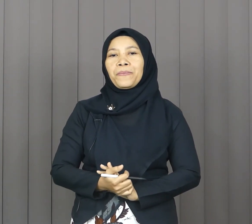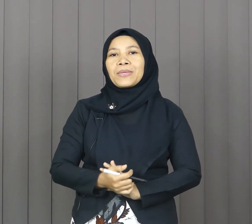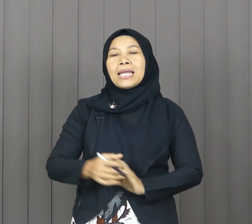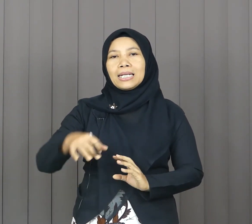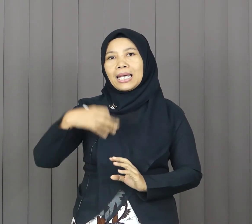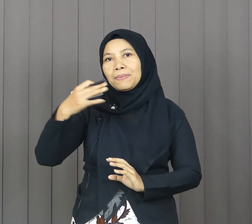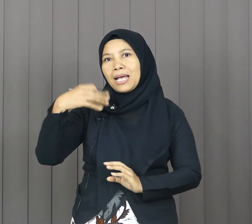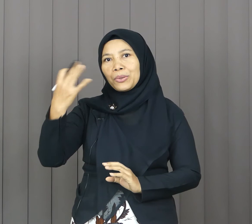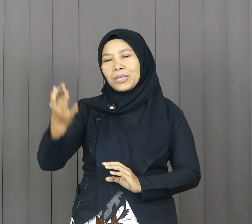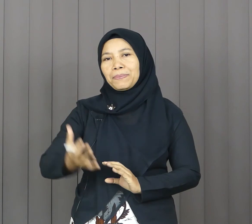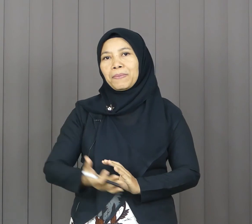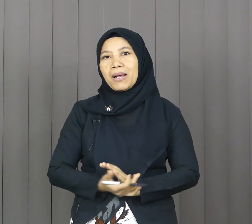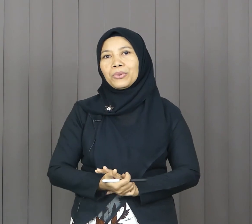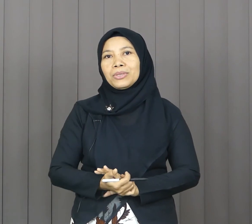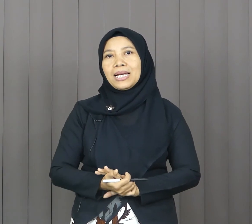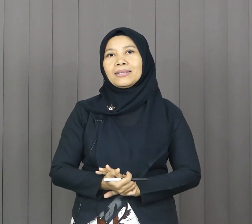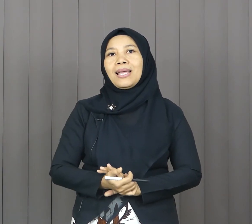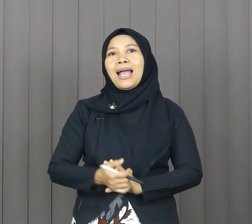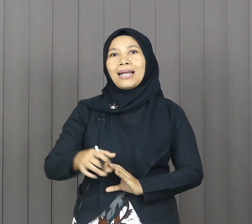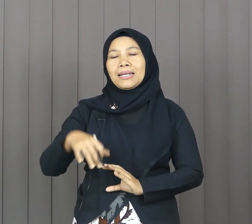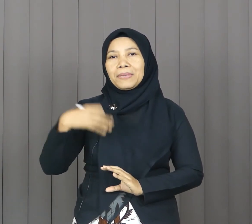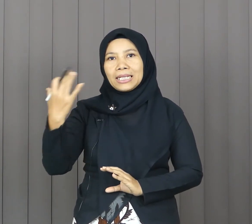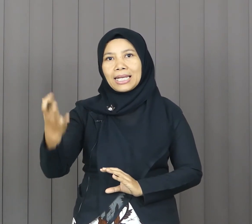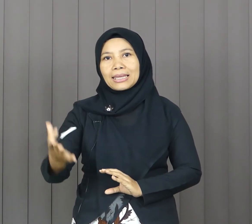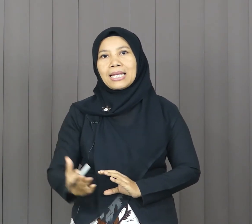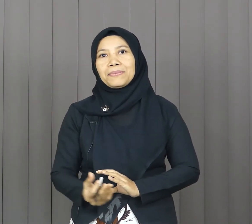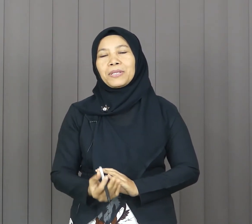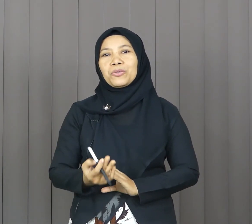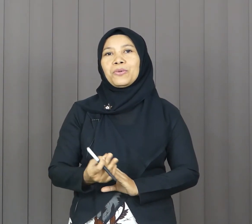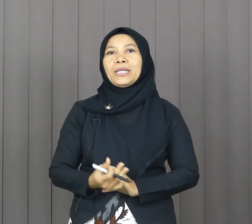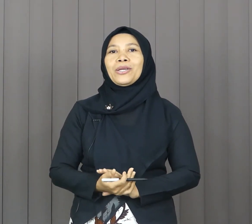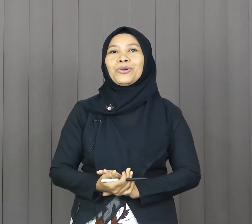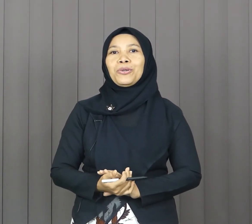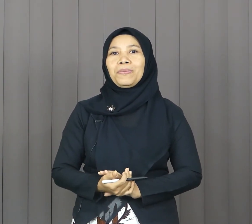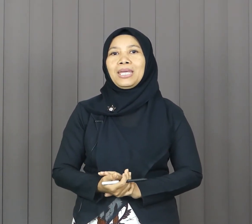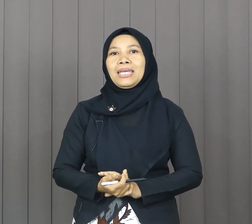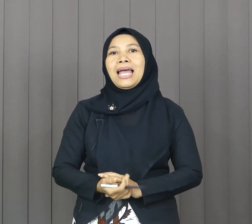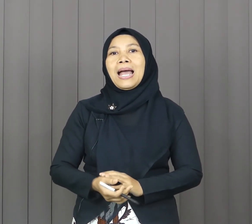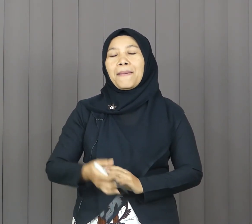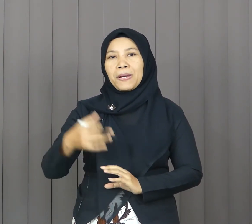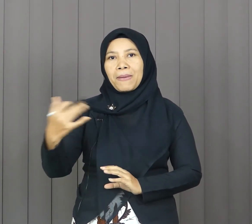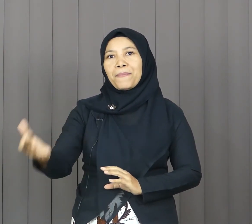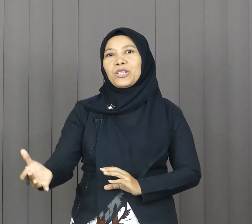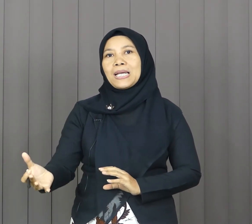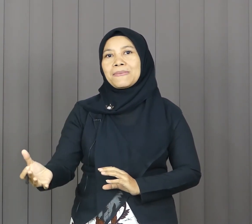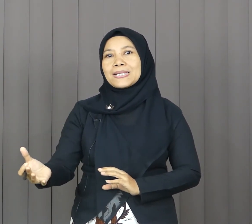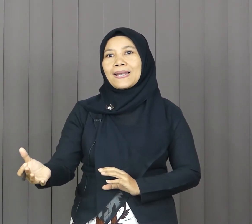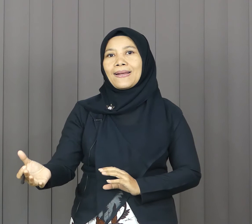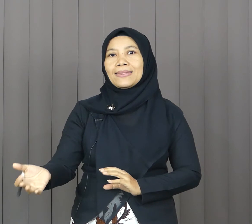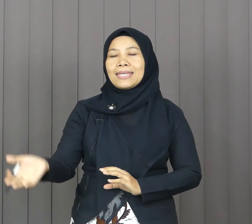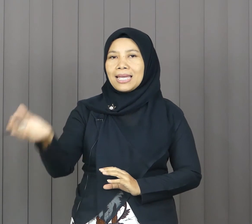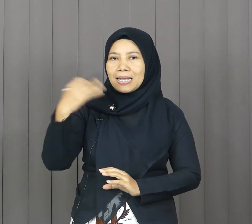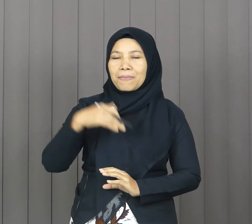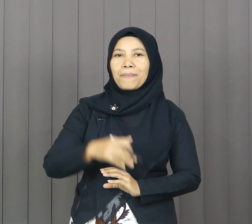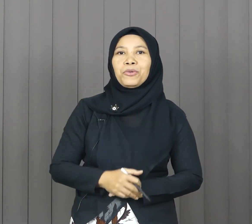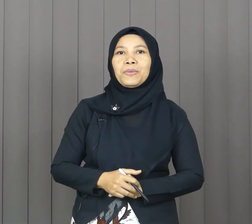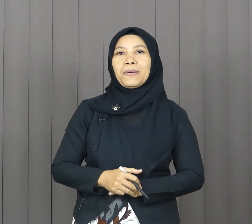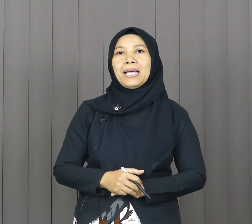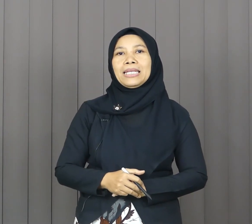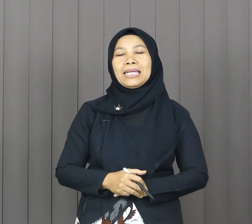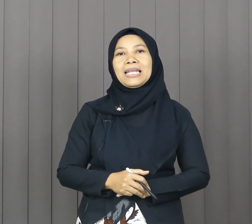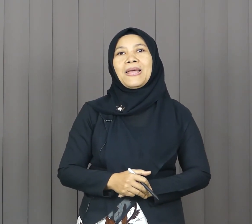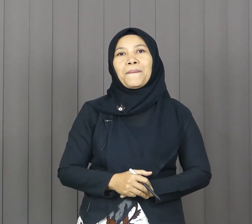tersebut. Dengan melakukan pembangunan akan meningkatkan pertumbuhan ekonomi, memakmurkan masyarakatnya, dan